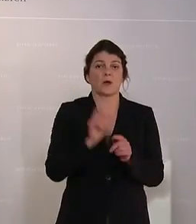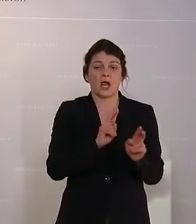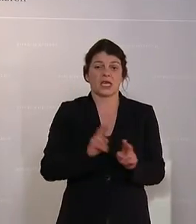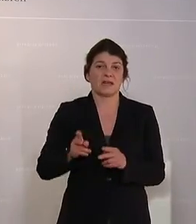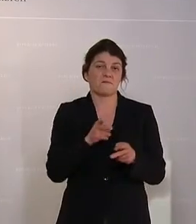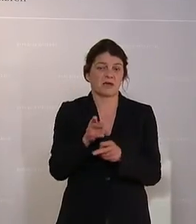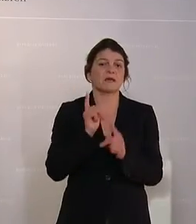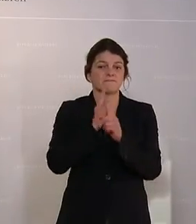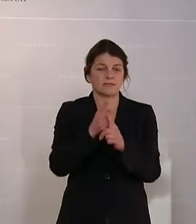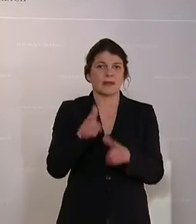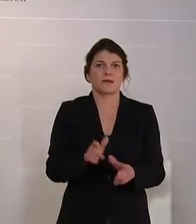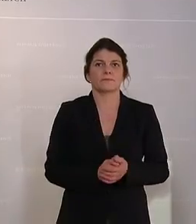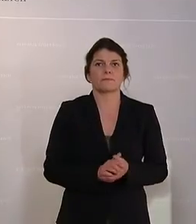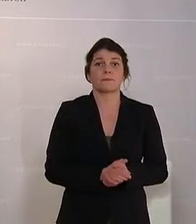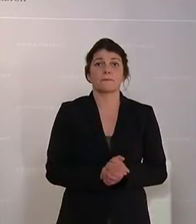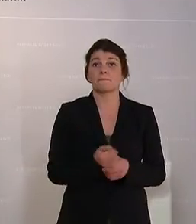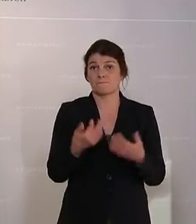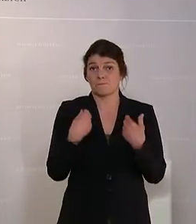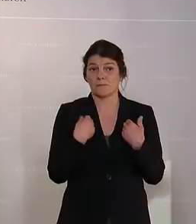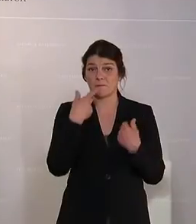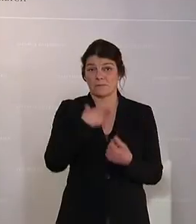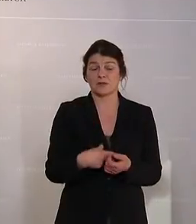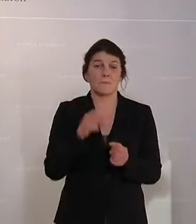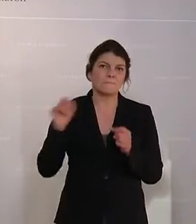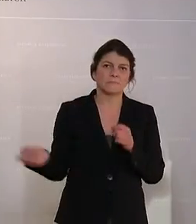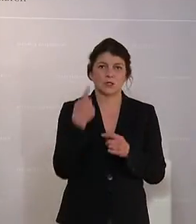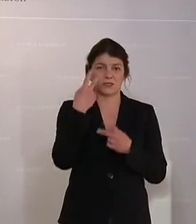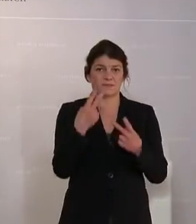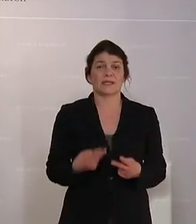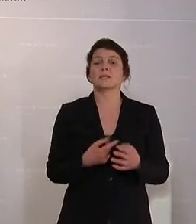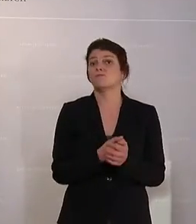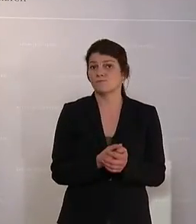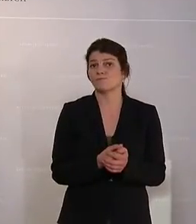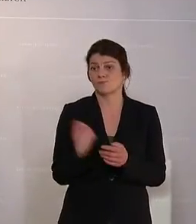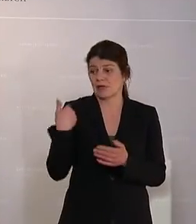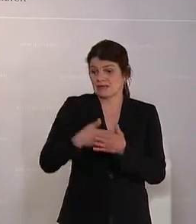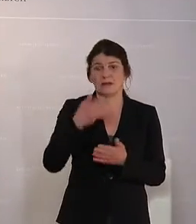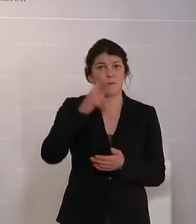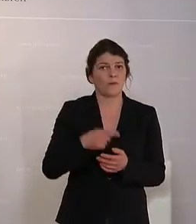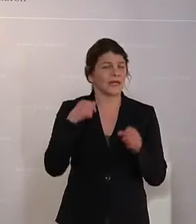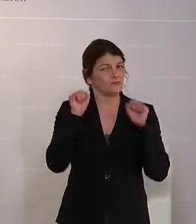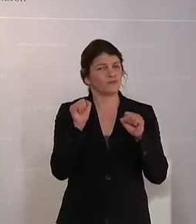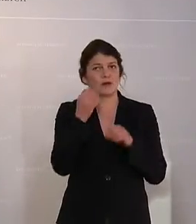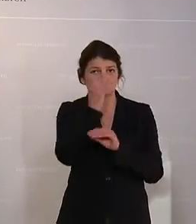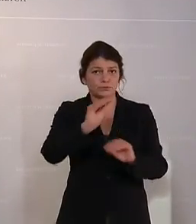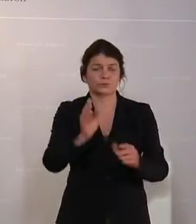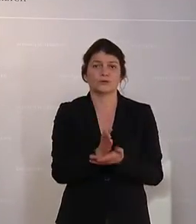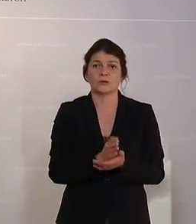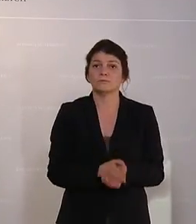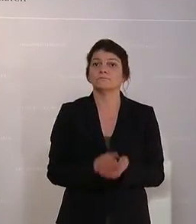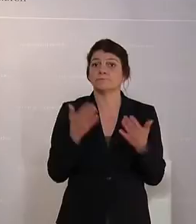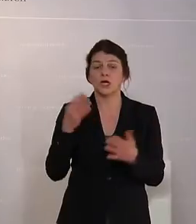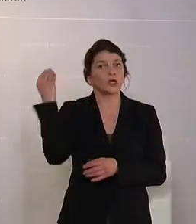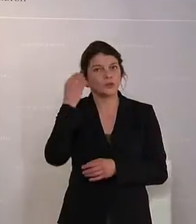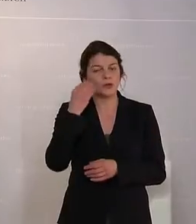Wege. Was mir persönlich besonders wichtig ist, ich habe das auch in den letzten Monaten hier immer wieder betont, Schulen